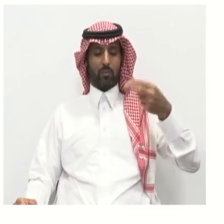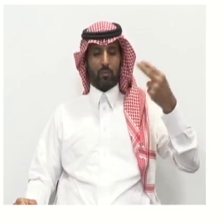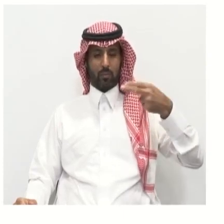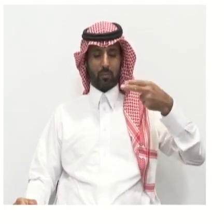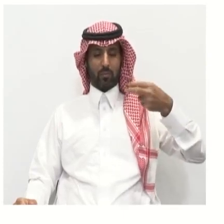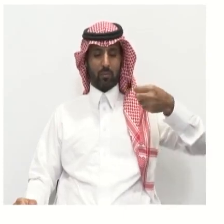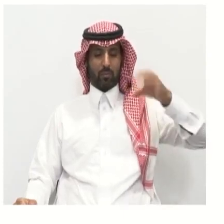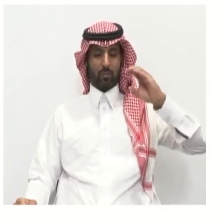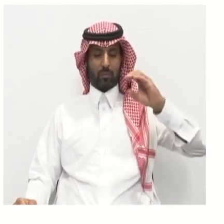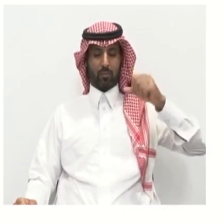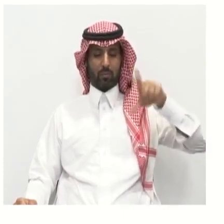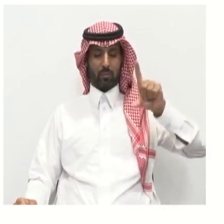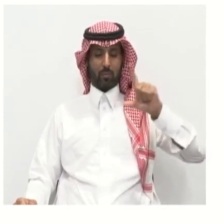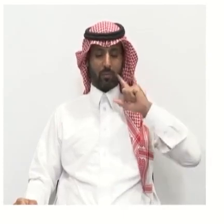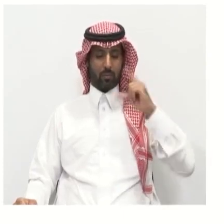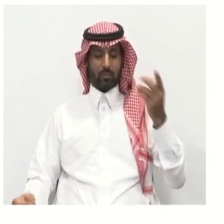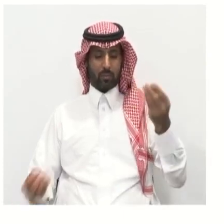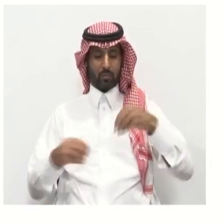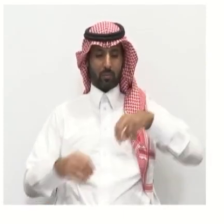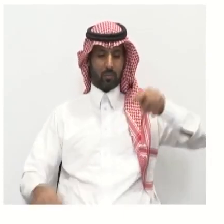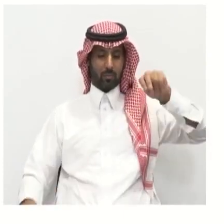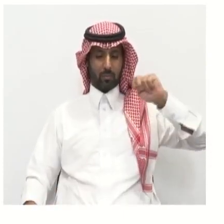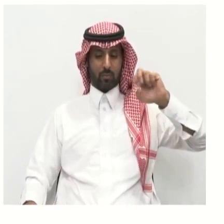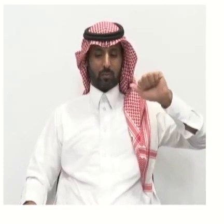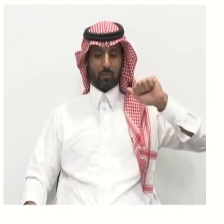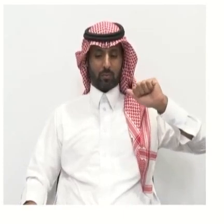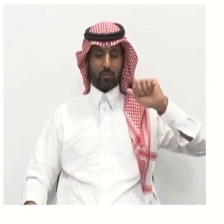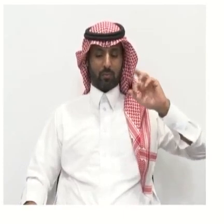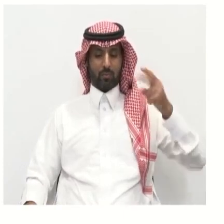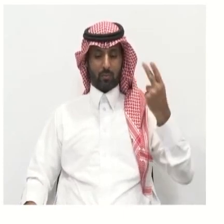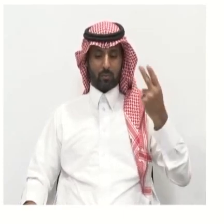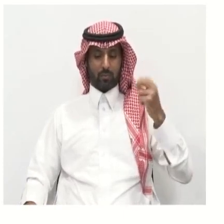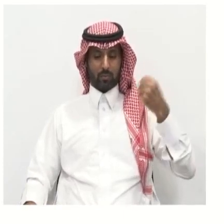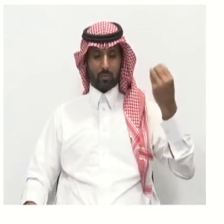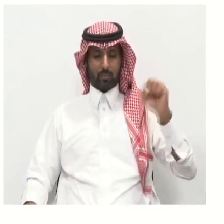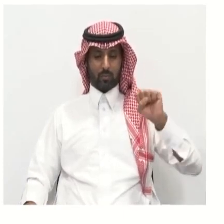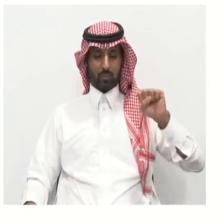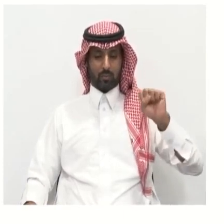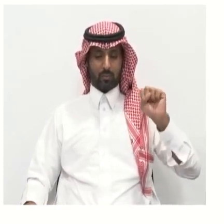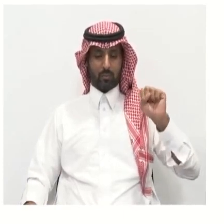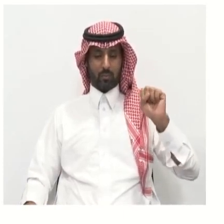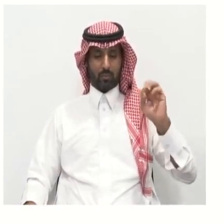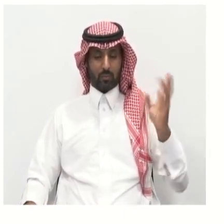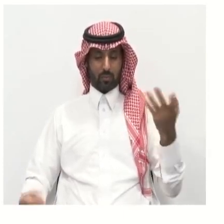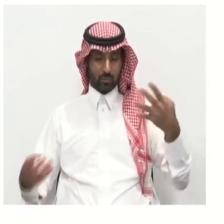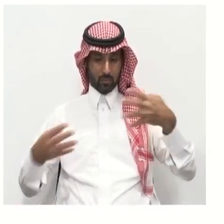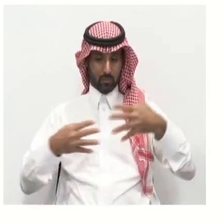ومحلول كبريتيد الصوديوم اللي صيغته ان اي 2 اس يحدث تفاعل احلال